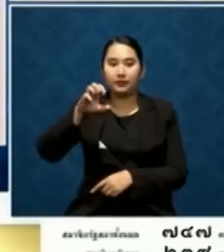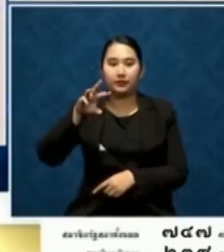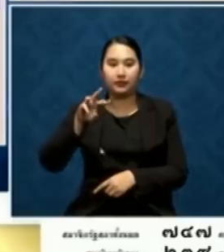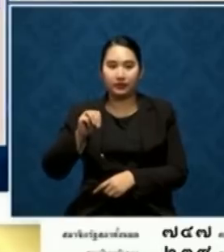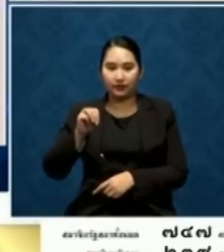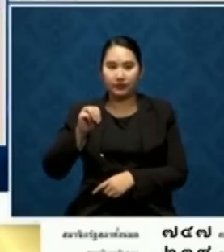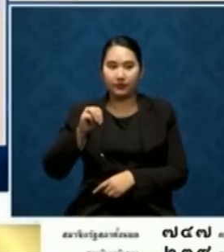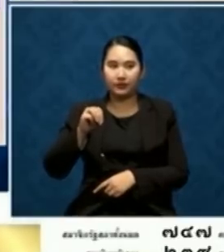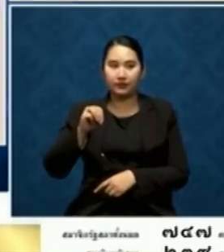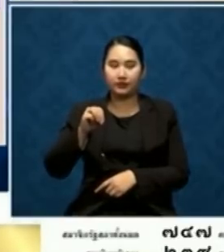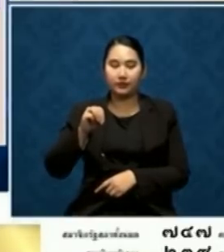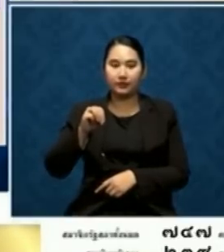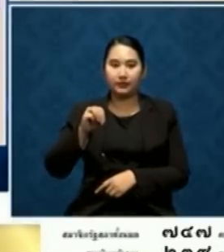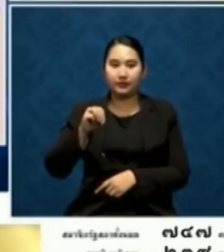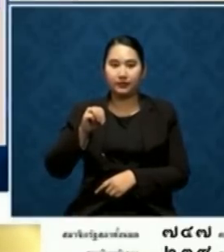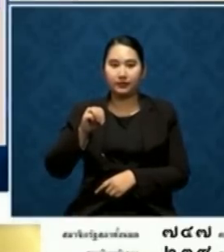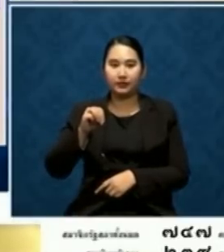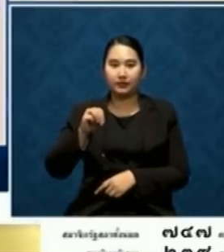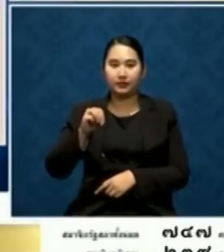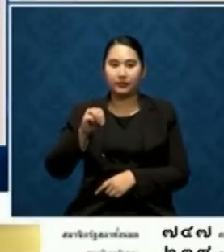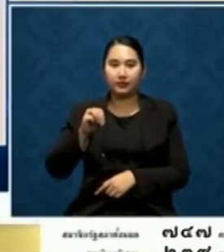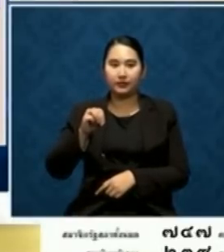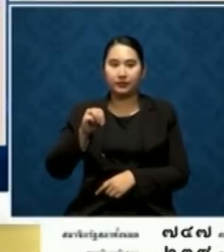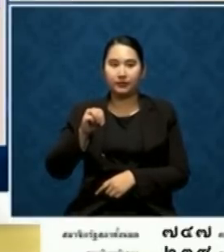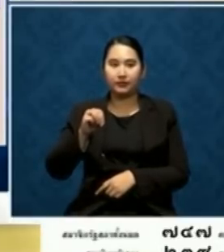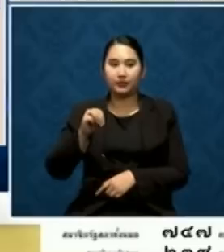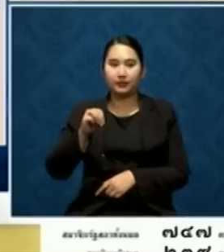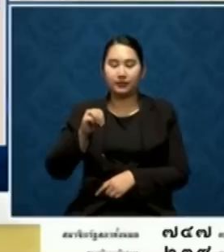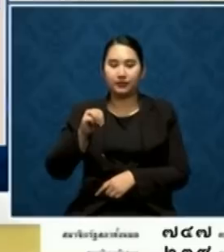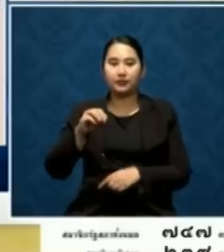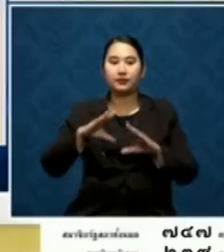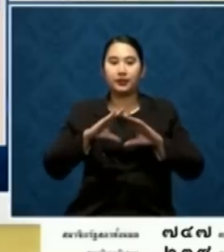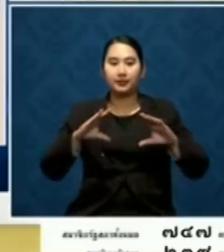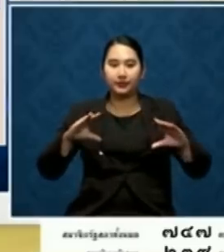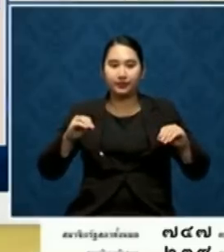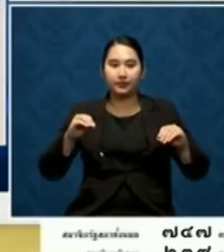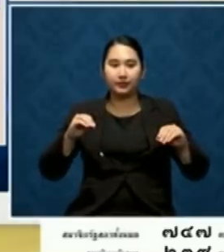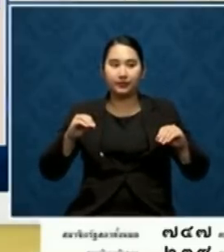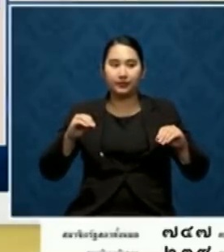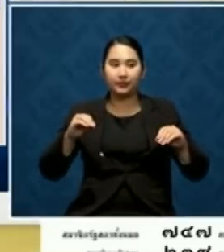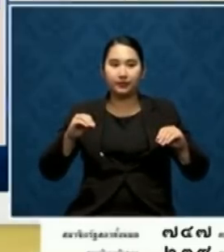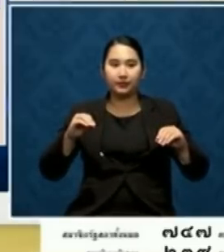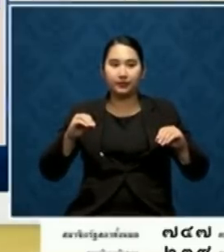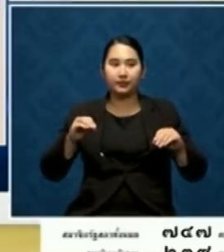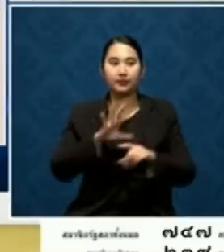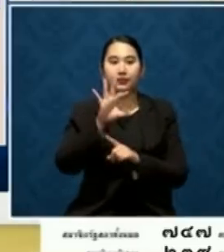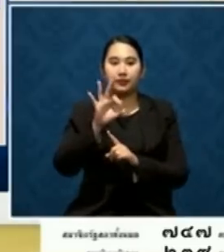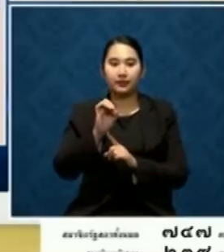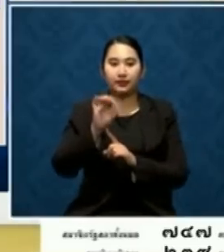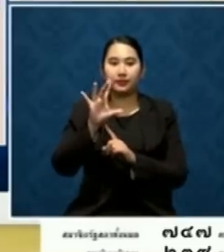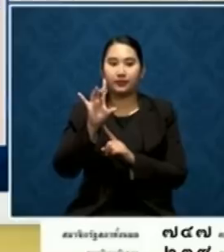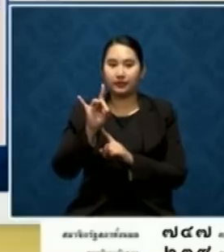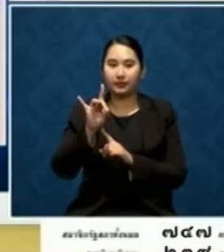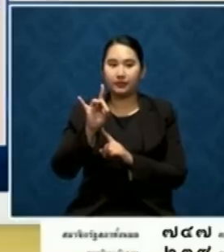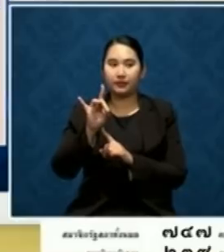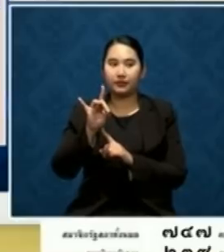านมีมุมมองยังไงครับ ก็มีโอกาสสูงนะครับเพราะว่าตอนนี ้โอกาสสูงที่ จะได้แล้วล่ะ ตกลงได้คุณเศรษฐาจะได้เป็นนายกแล้ว